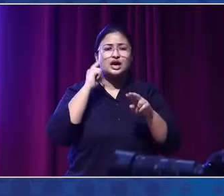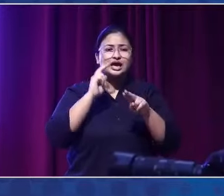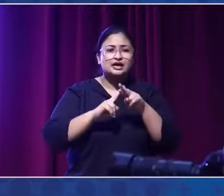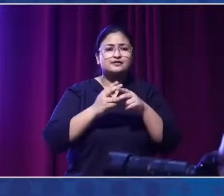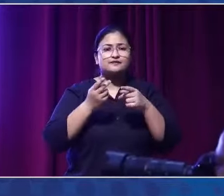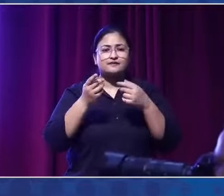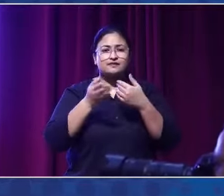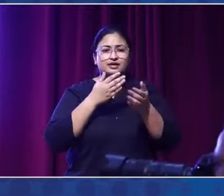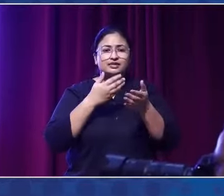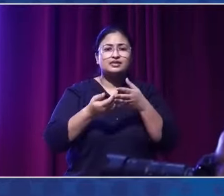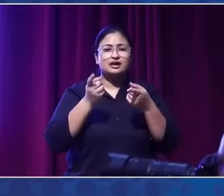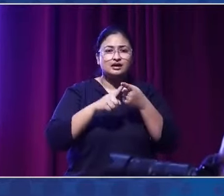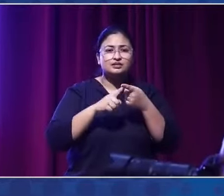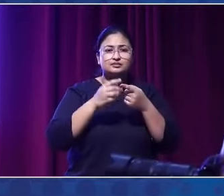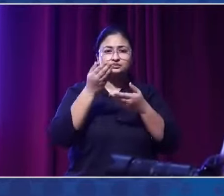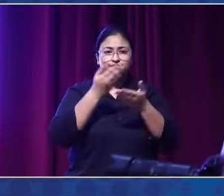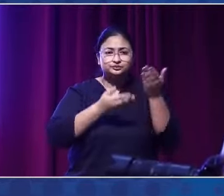यूज नहीं कर सकता